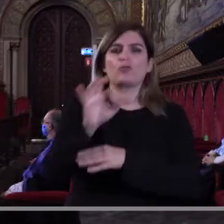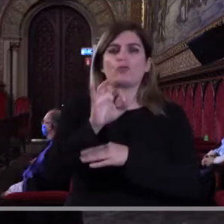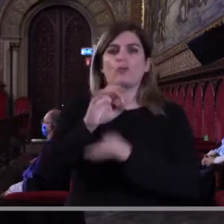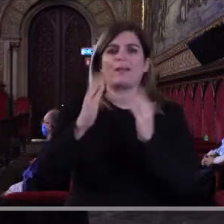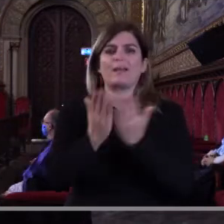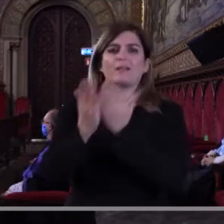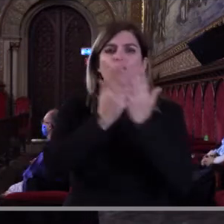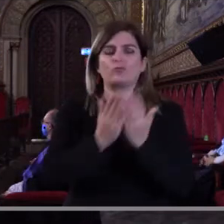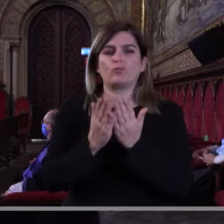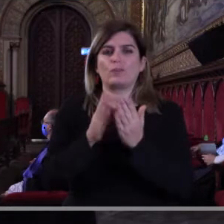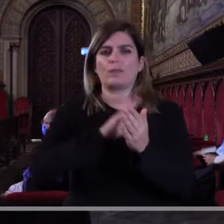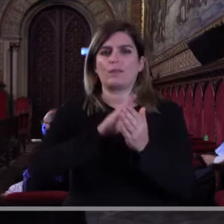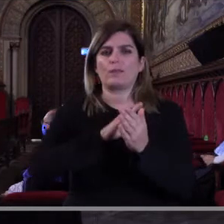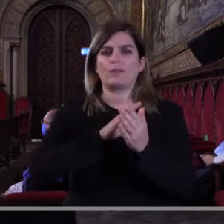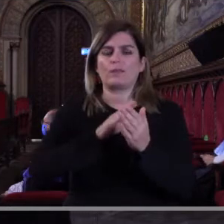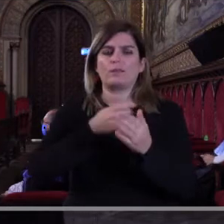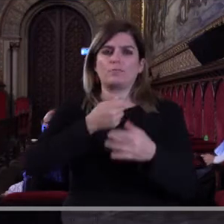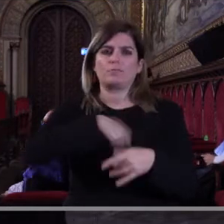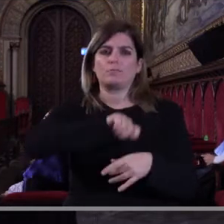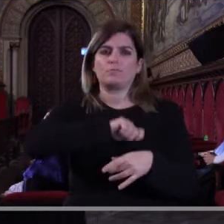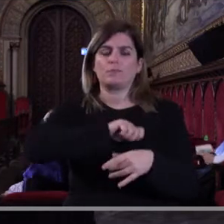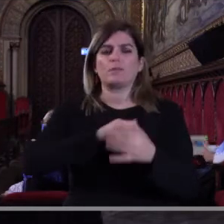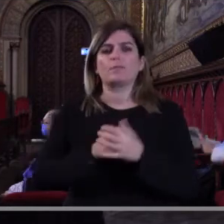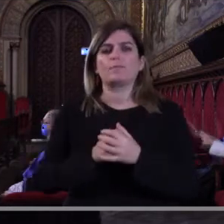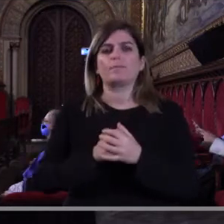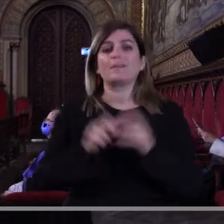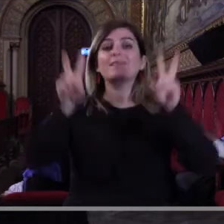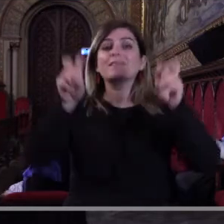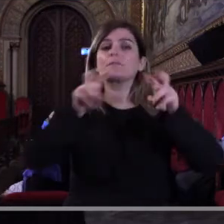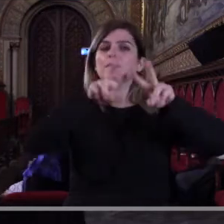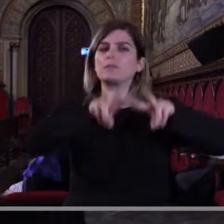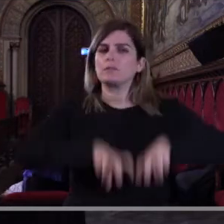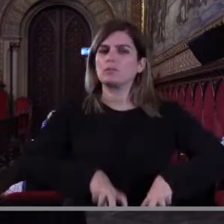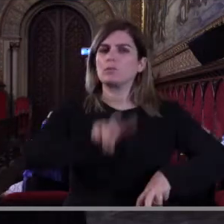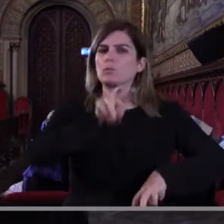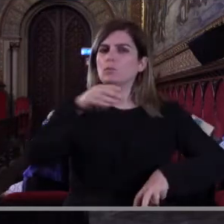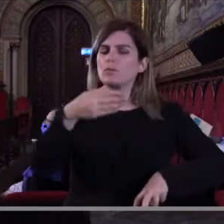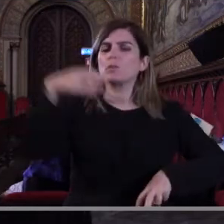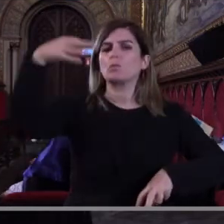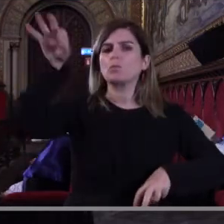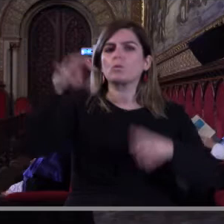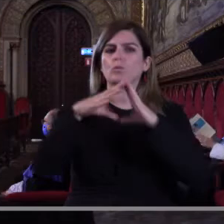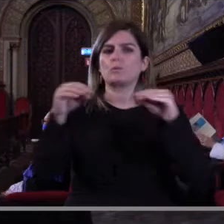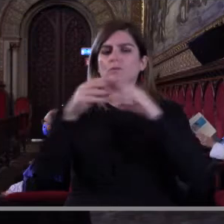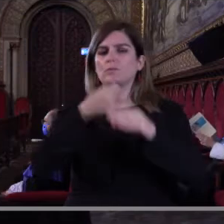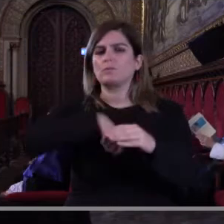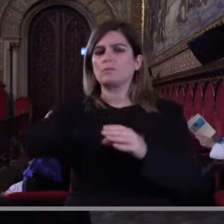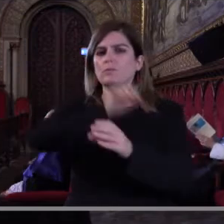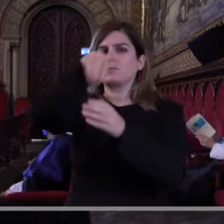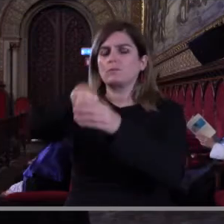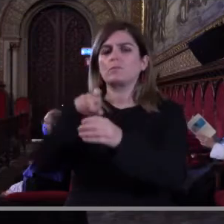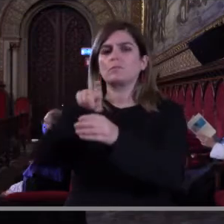hispànics. En l'àmbit de la recerca, la UB, que és l'única universitat espanyola membre de la